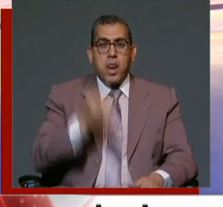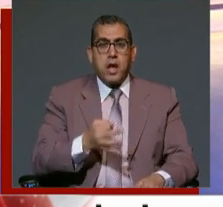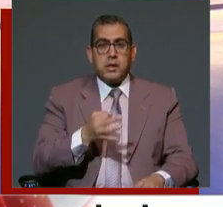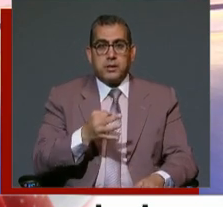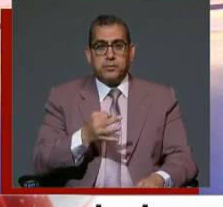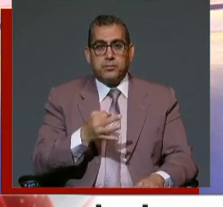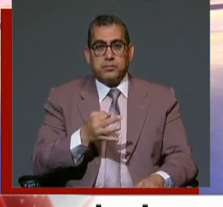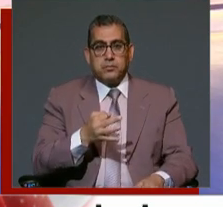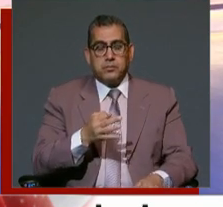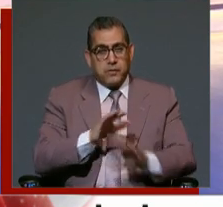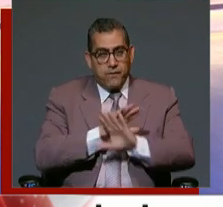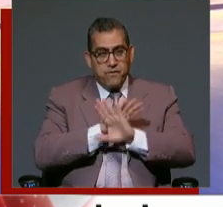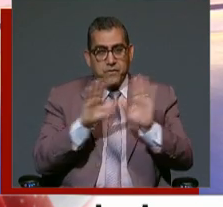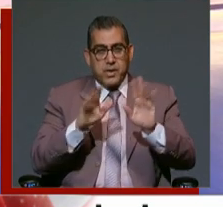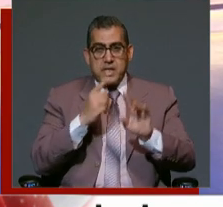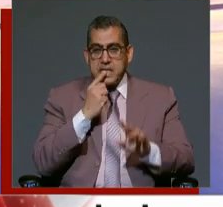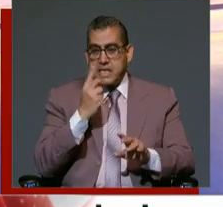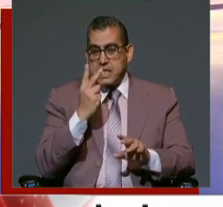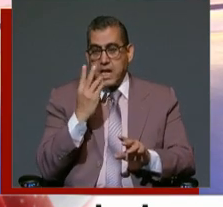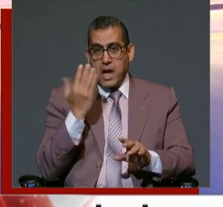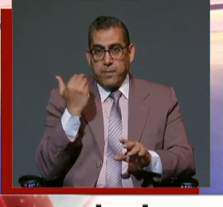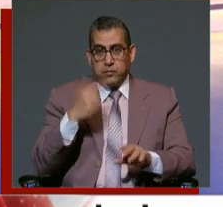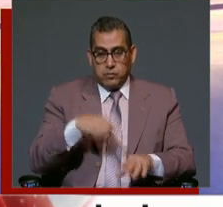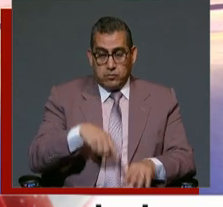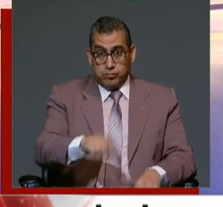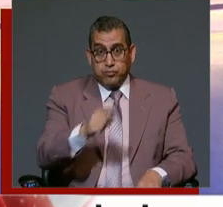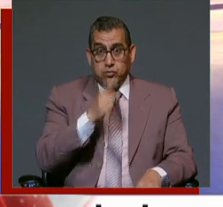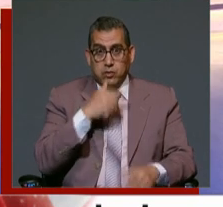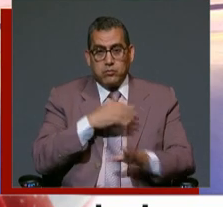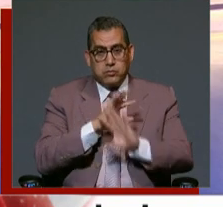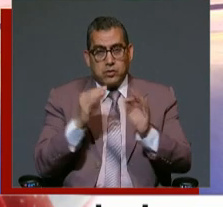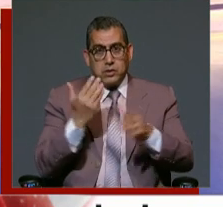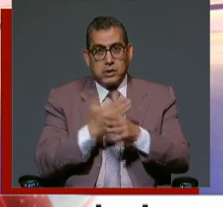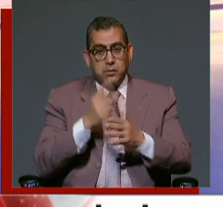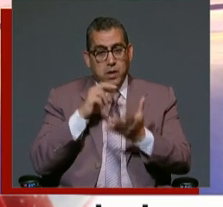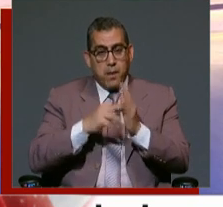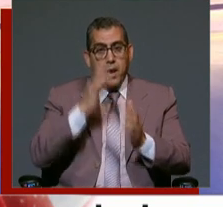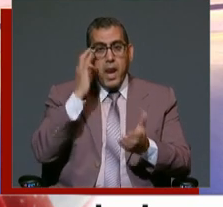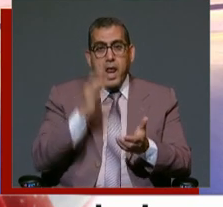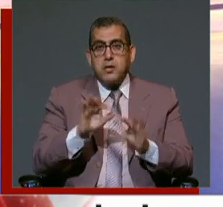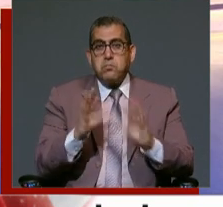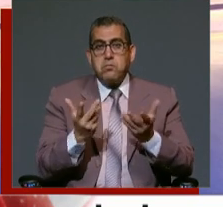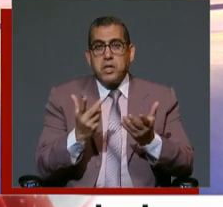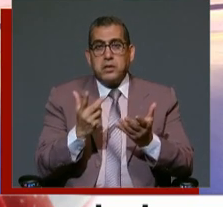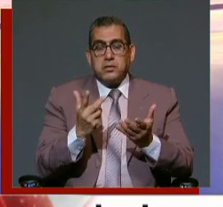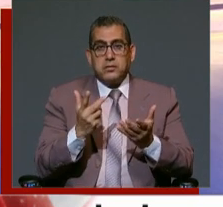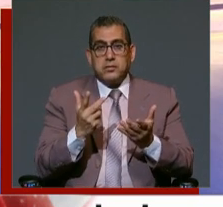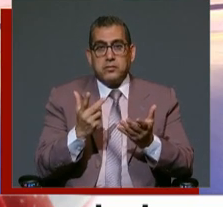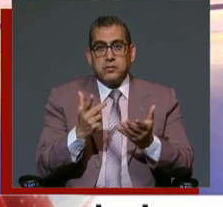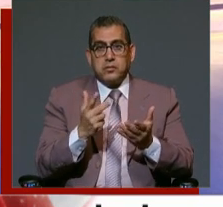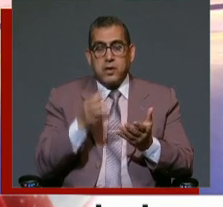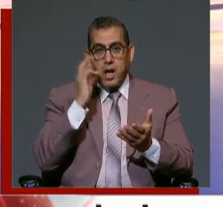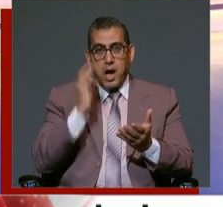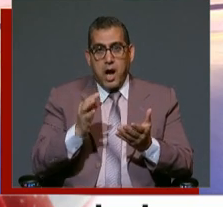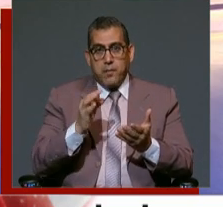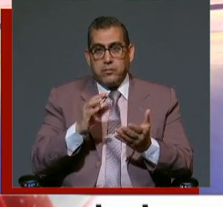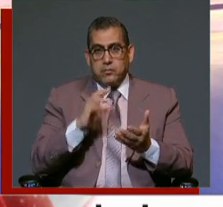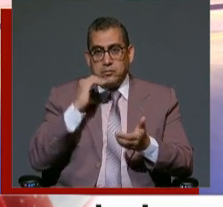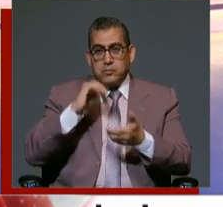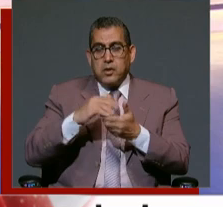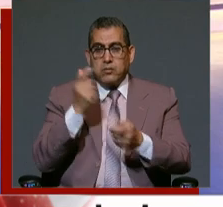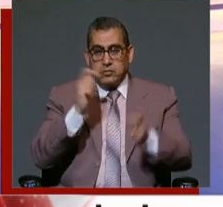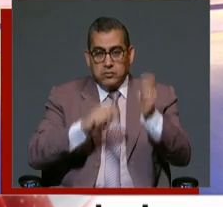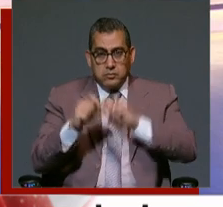يتم الحد منها خلال السنوات القادمة، وهذا لا يتم إلا من خلال الحصول على طاقة نظيفة،